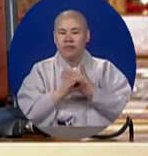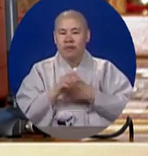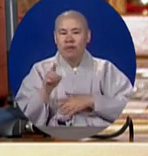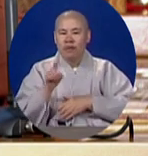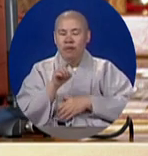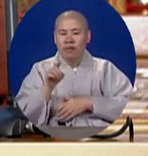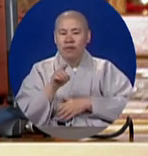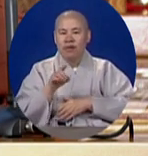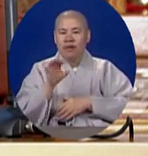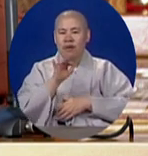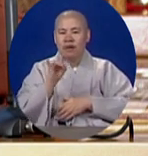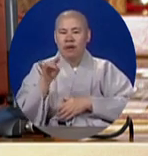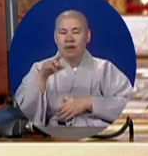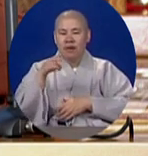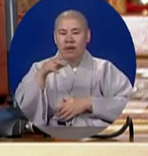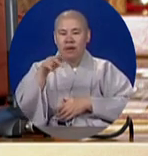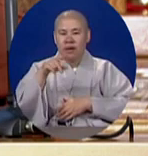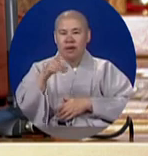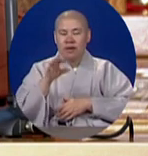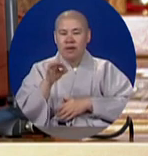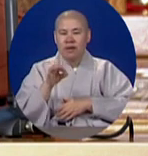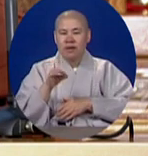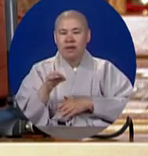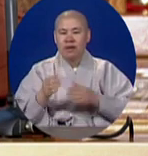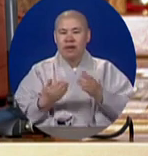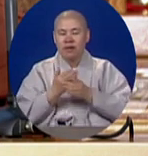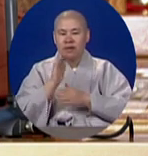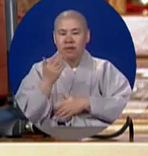애증을 일으키는가?